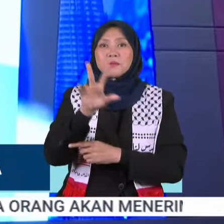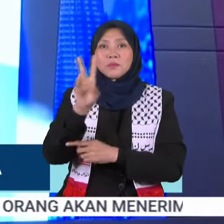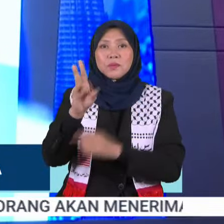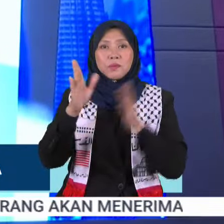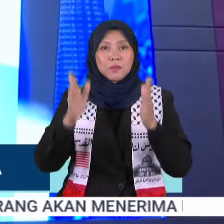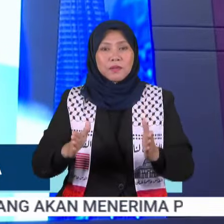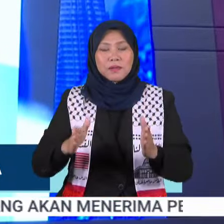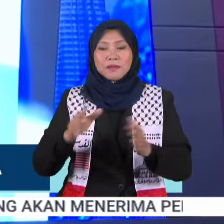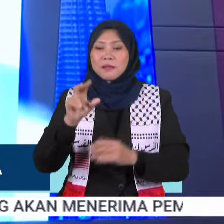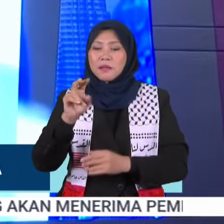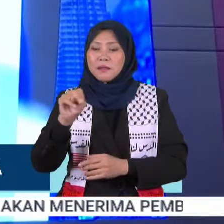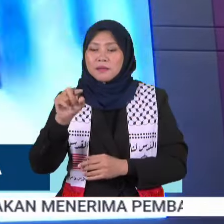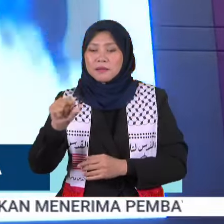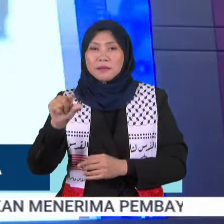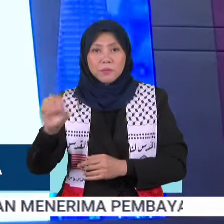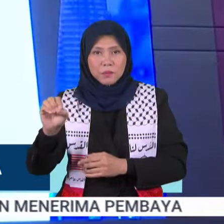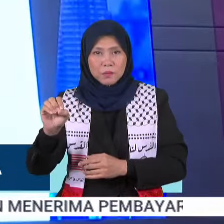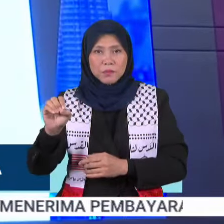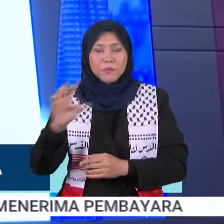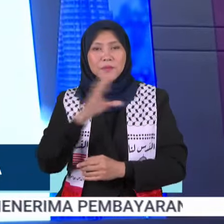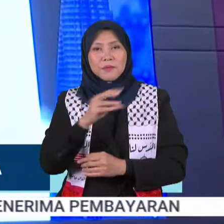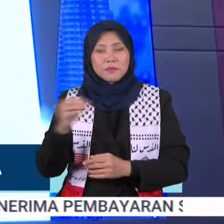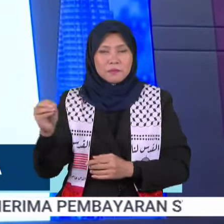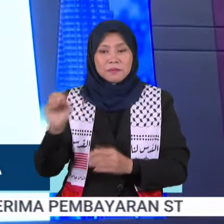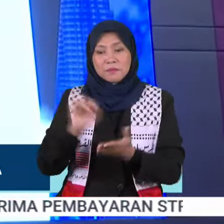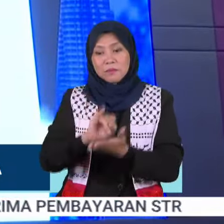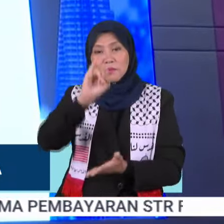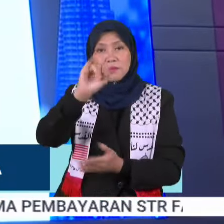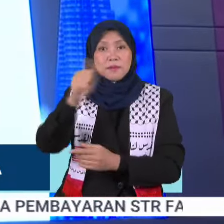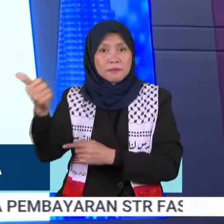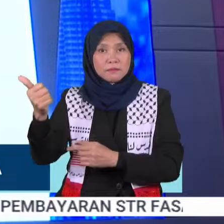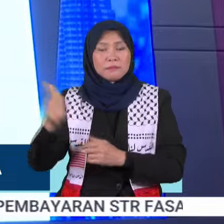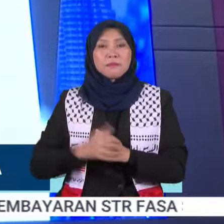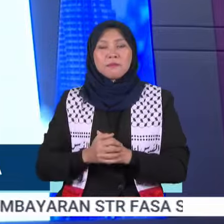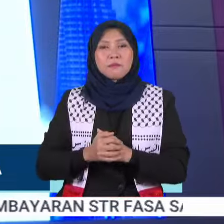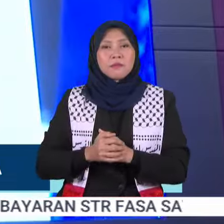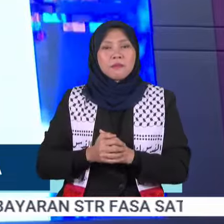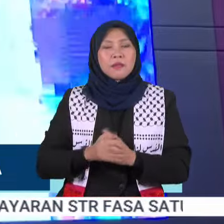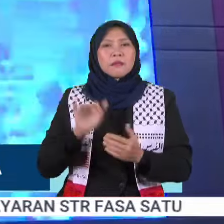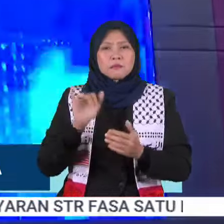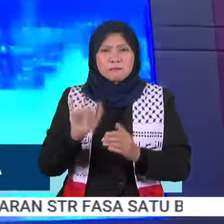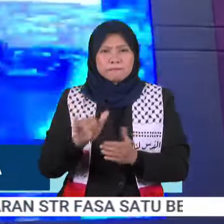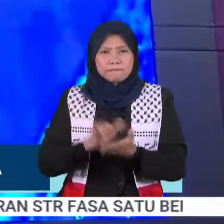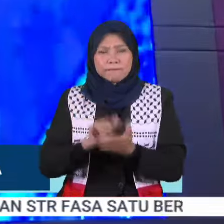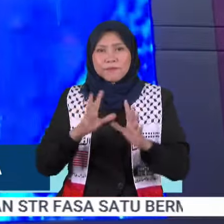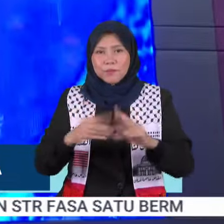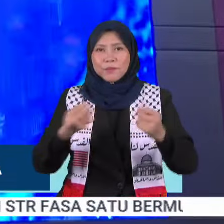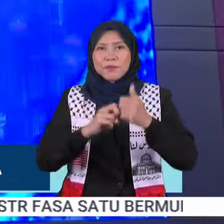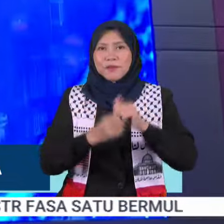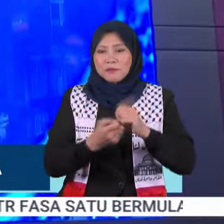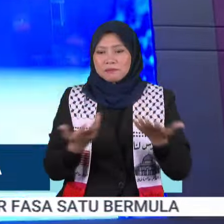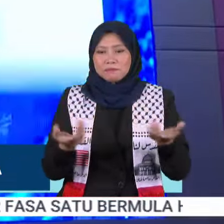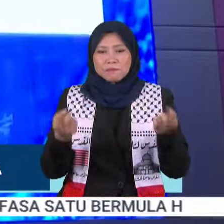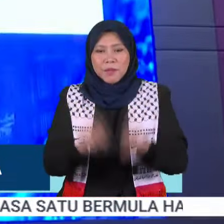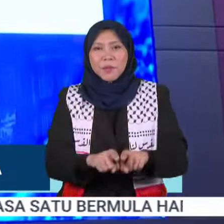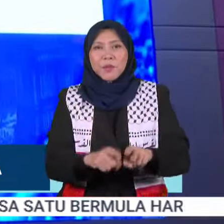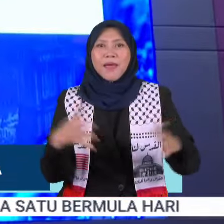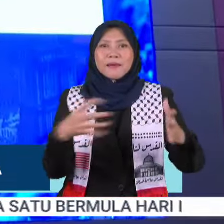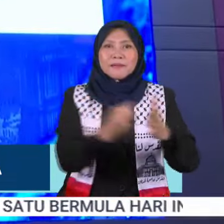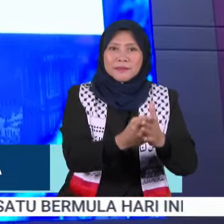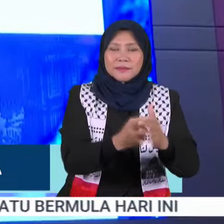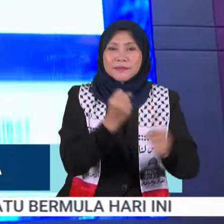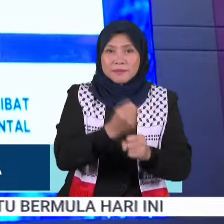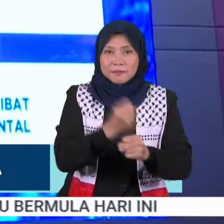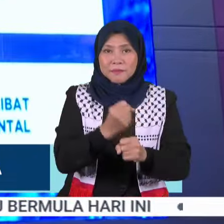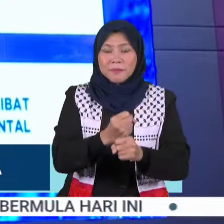37 pertubuhan bukan kerajaan NGO dan institusi lain. Ia sebagai langkah progresif menangani insiden bencana kerja.